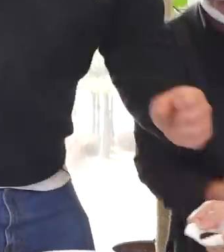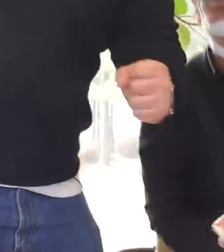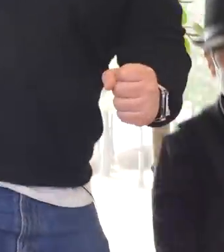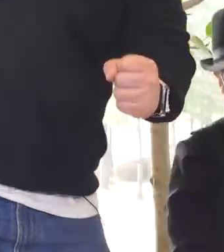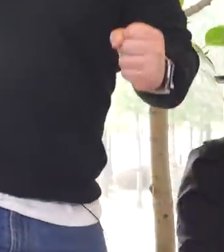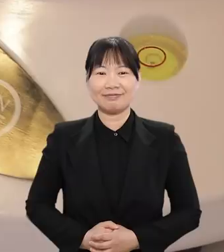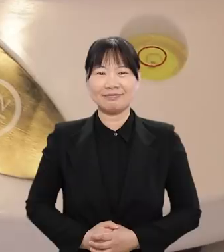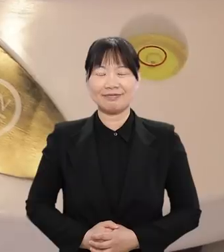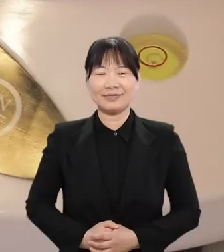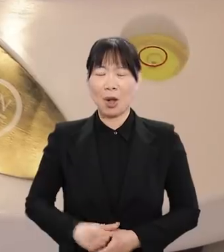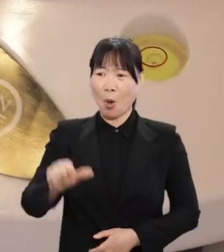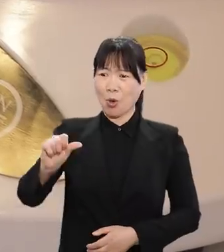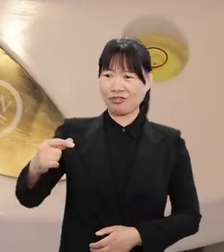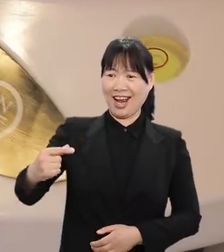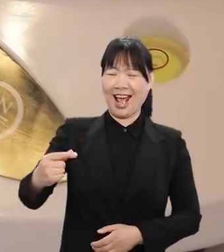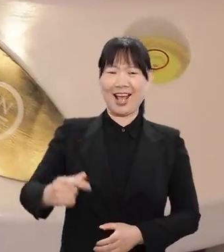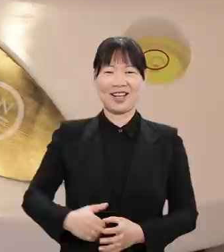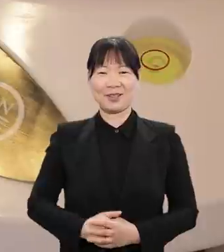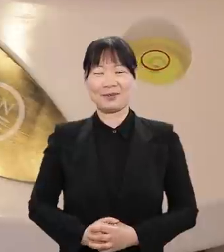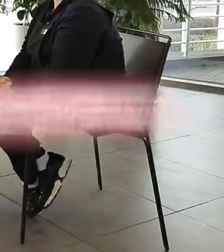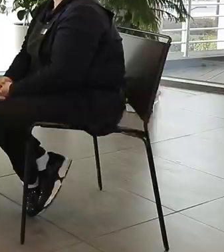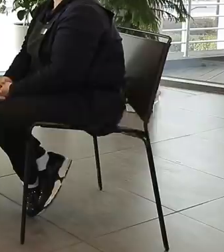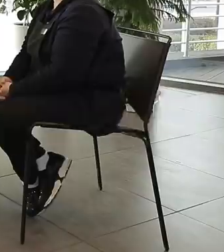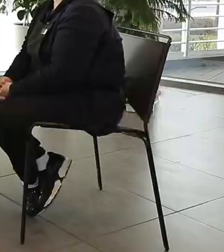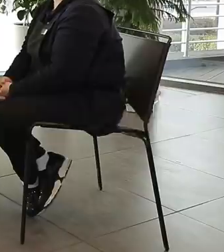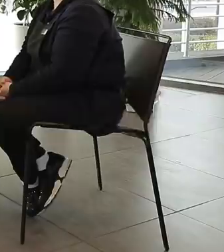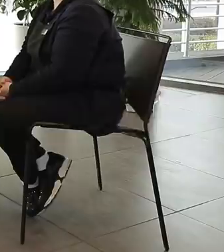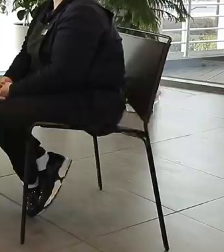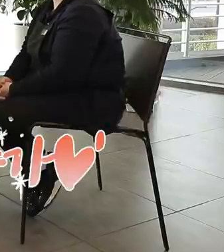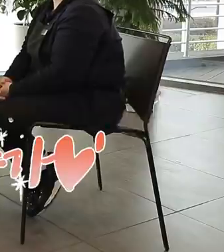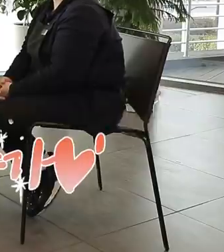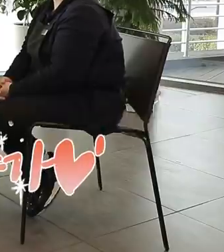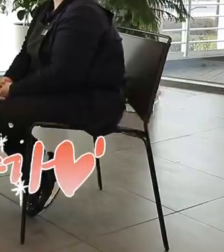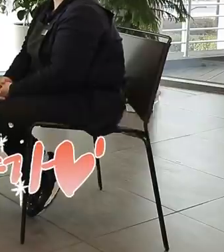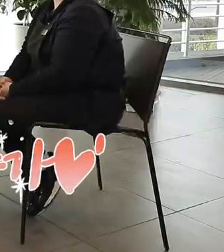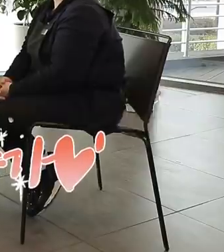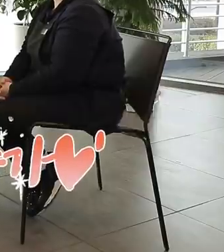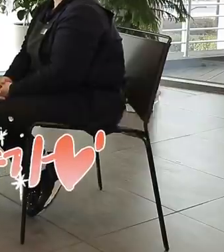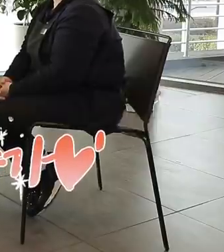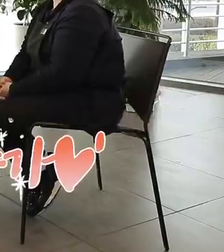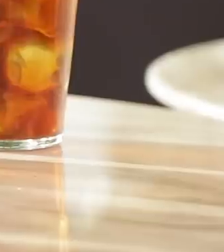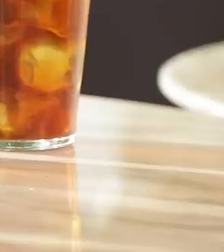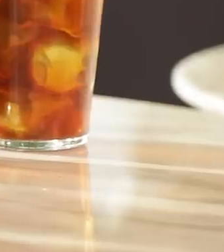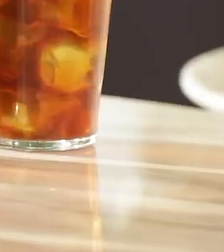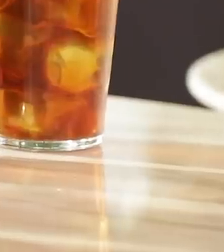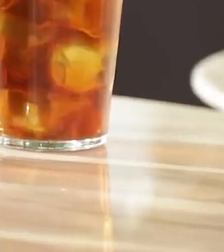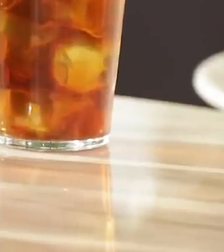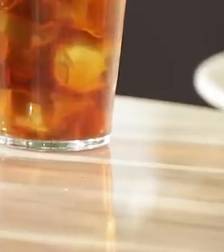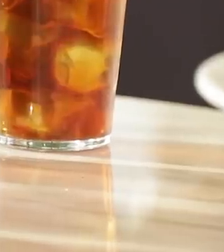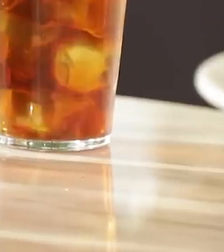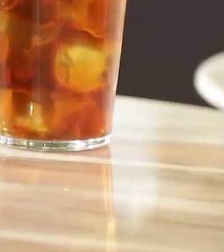와! 여기 5g이었어요, 여기는. 나이스.